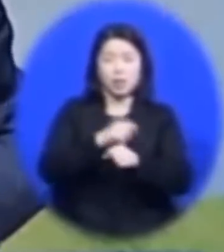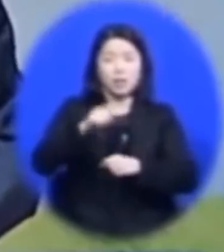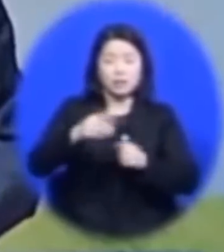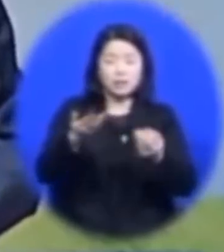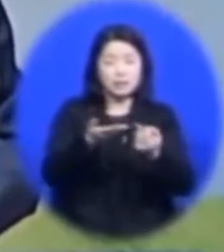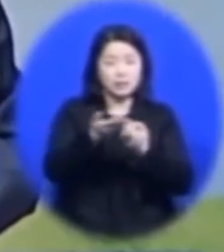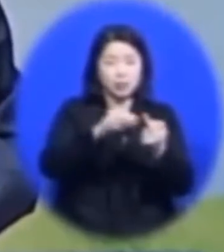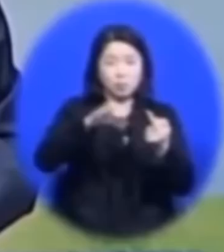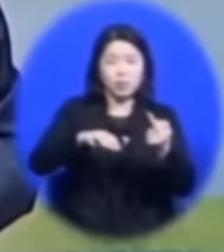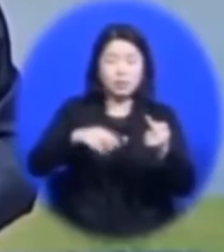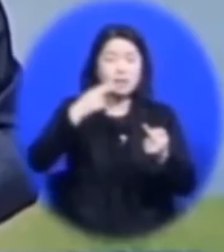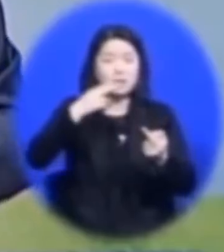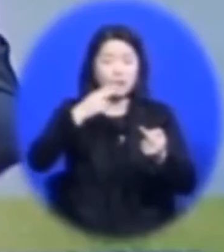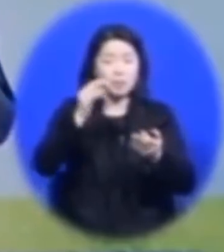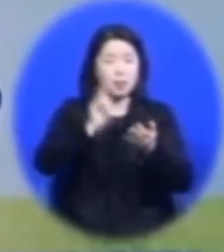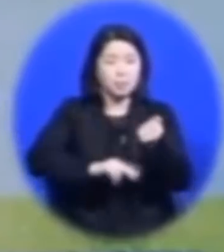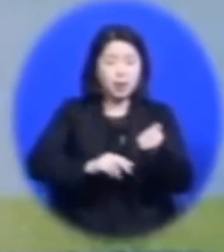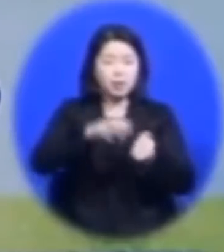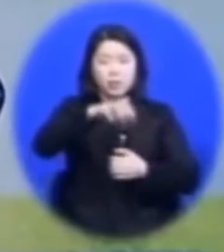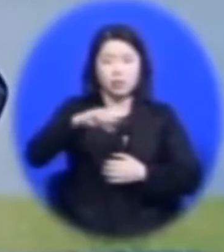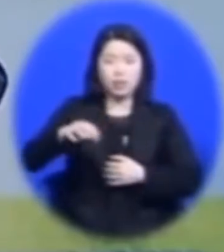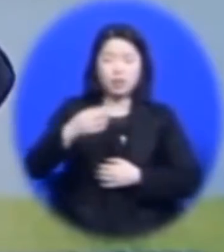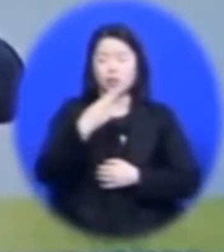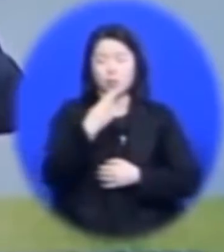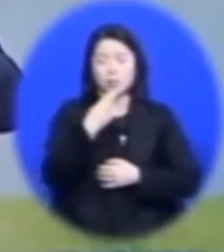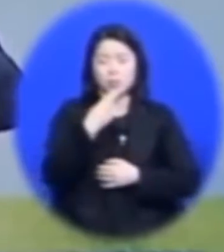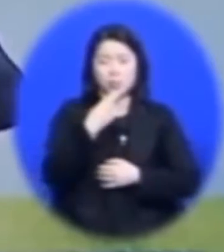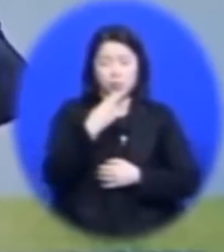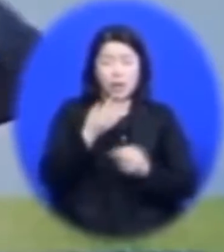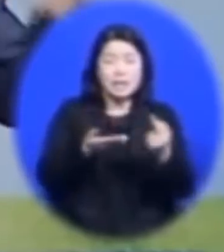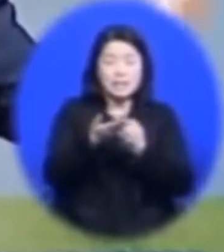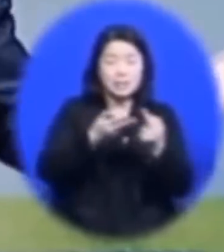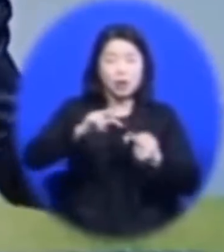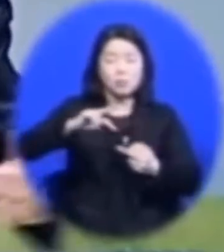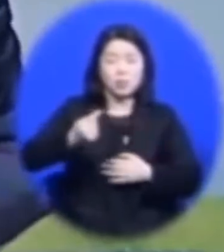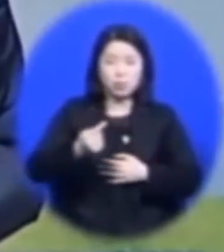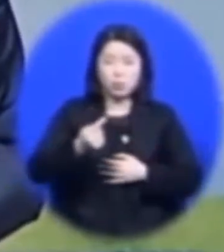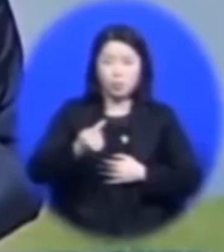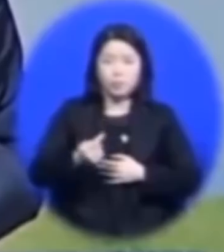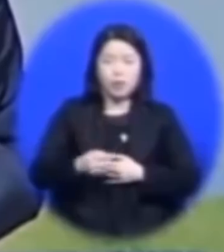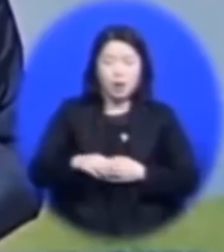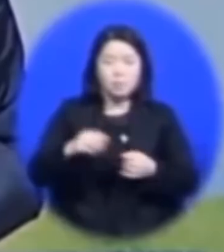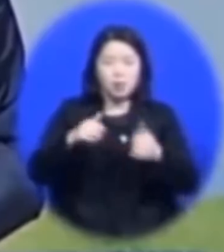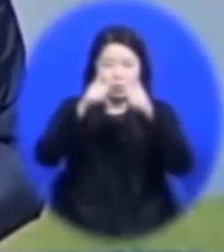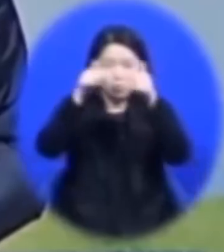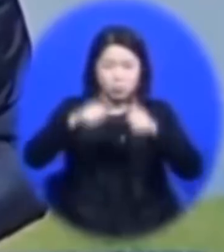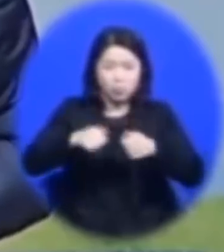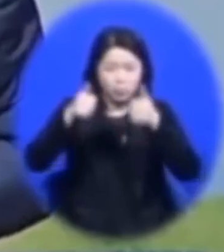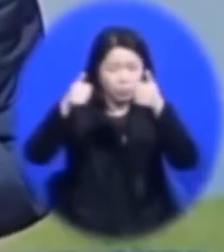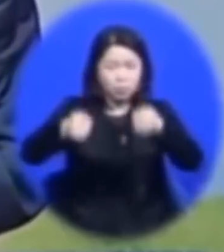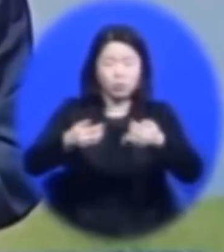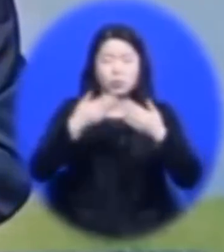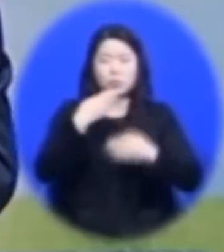가 없습니다 서민 데도 미신 도 없고 제사 드리는 집도 없습니다